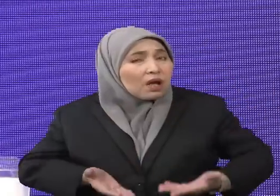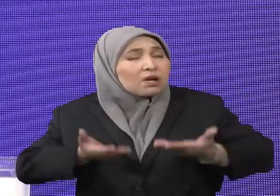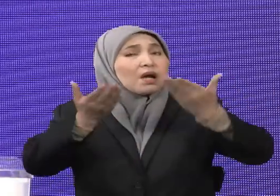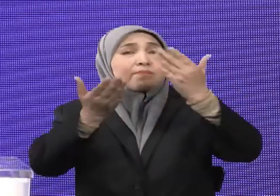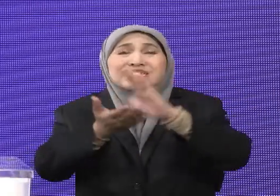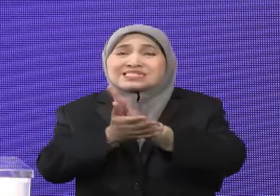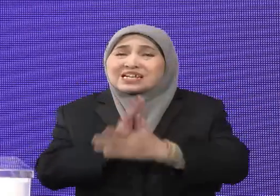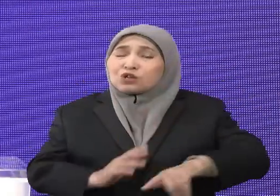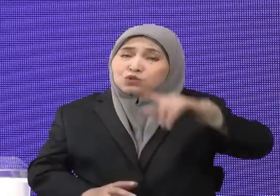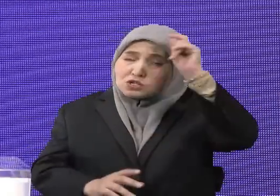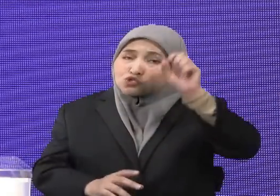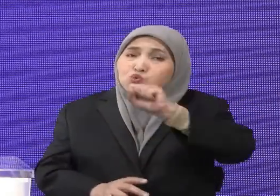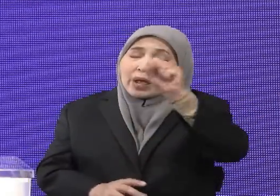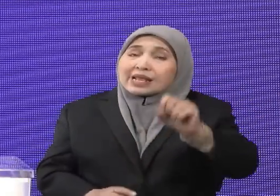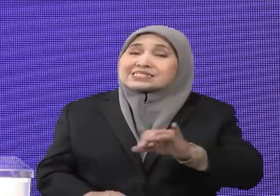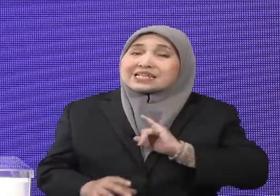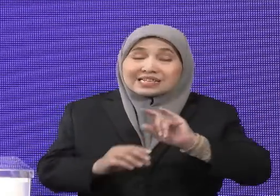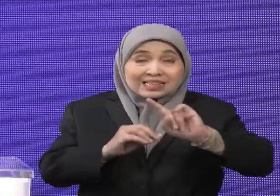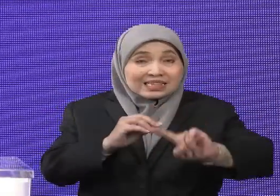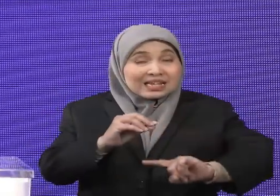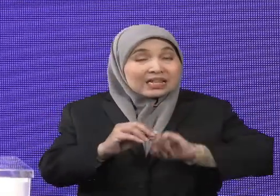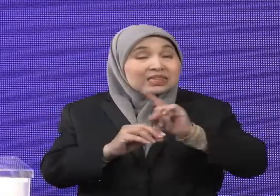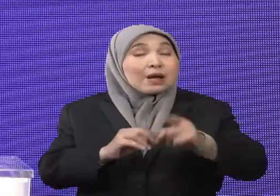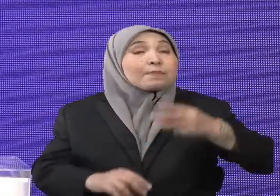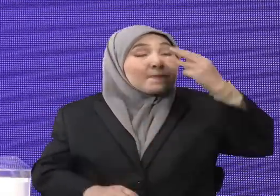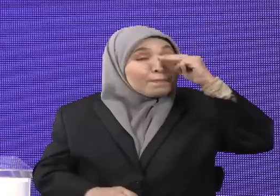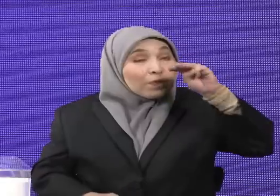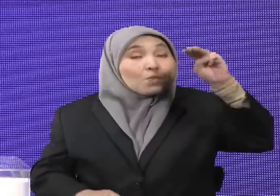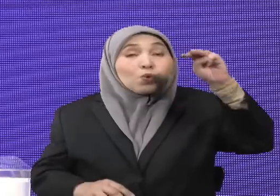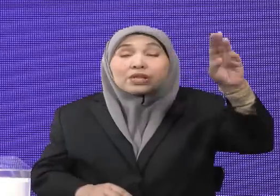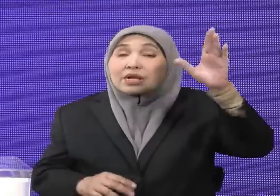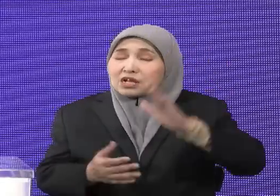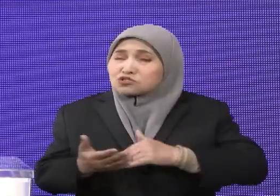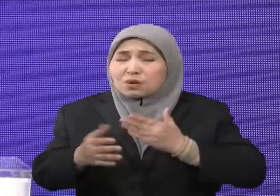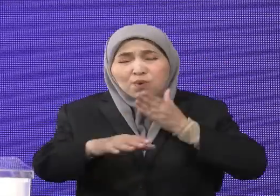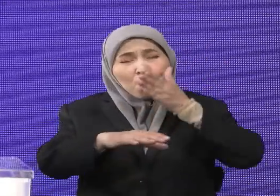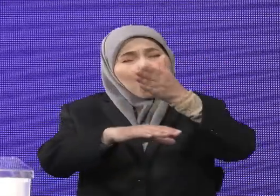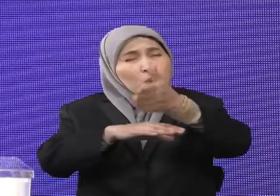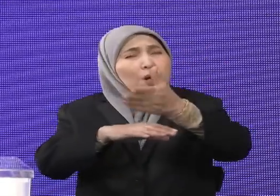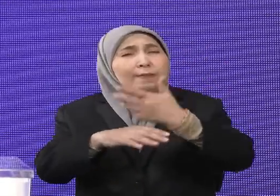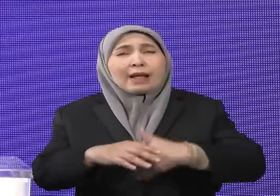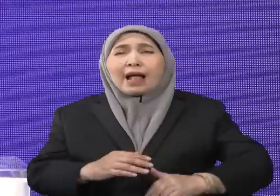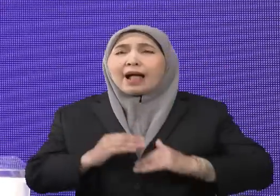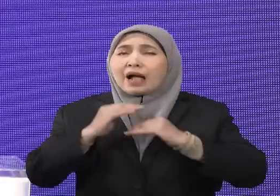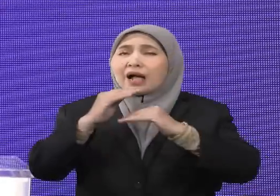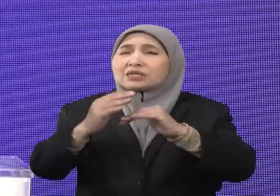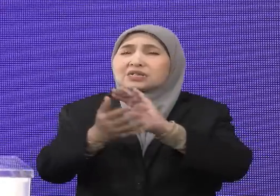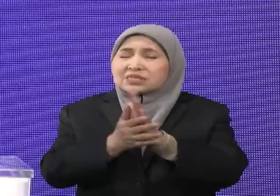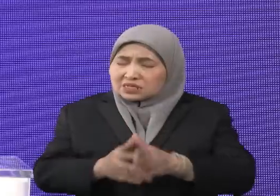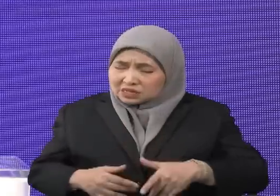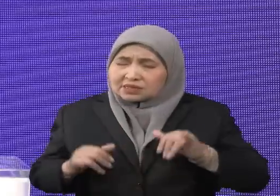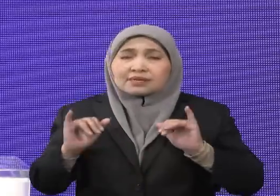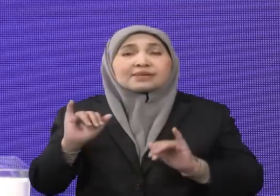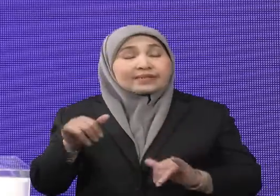saat persoalan saya Ustaz tentang memuliakan sehingga melampaui batas kita dihancurkan untuk memulihkan para nabi